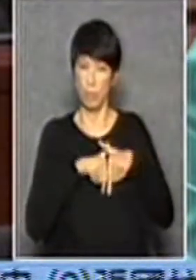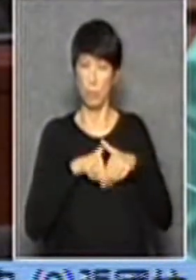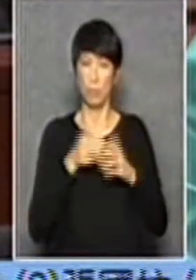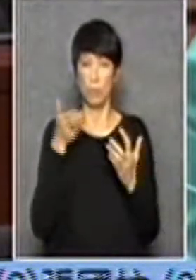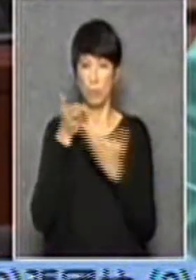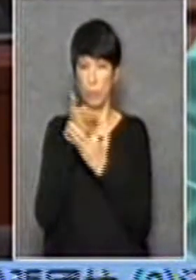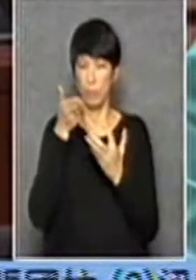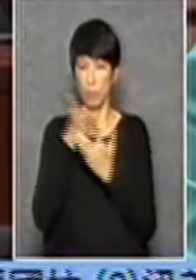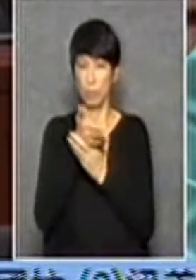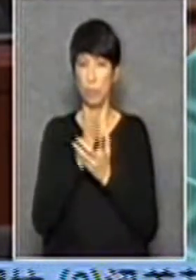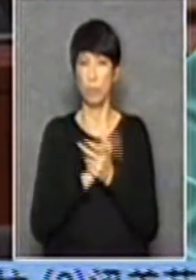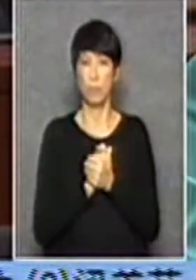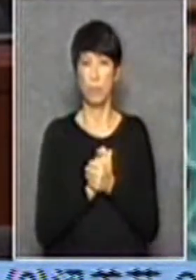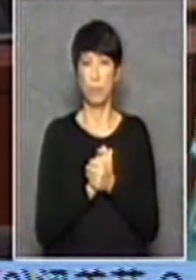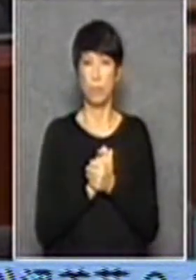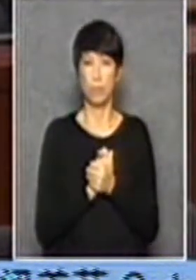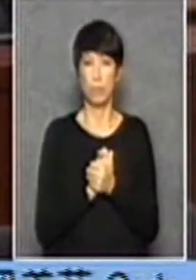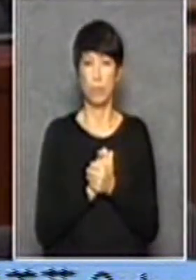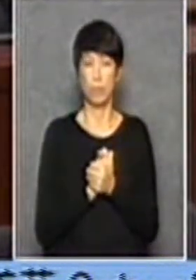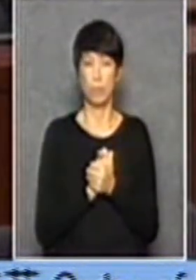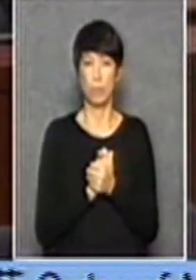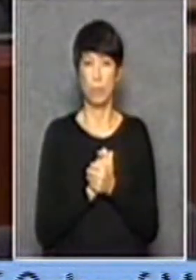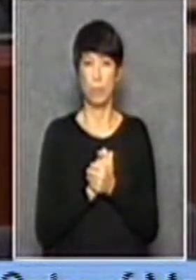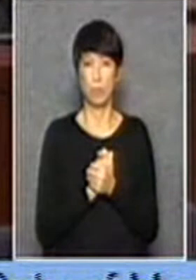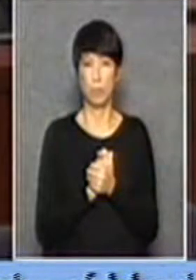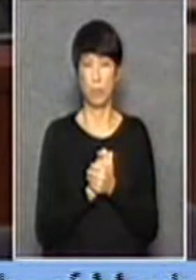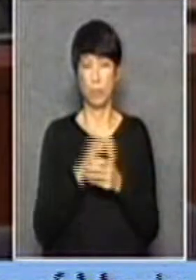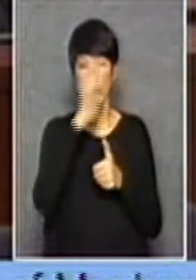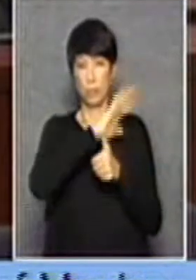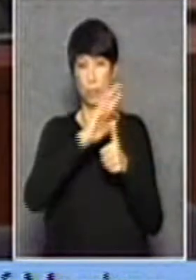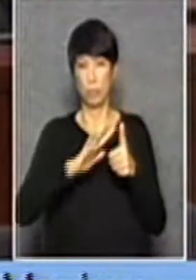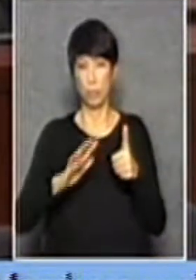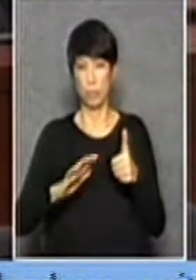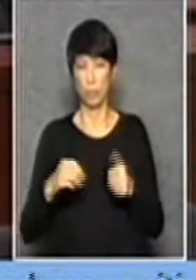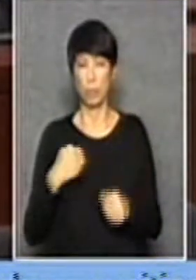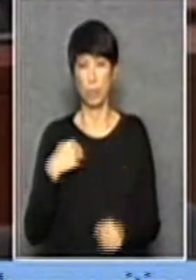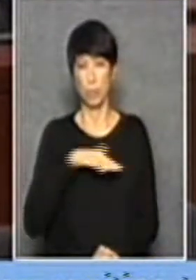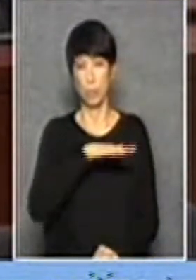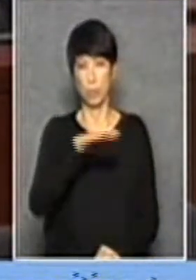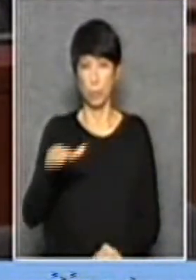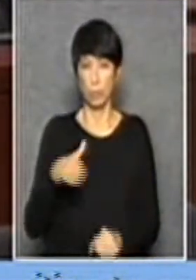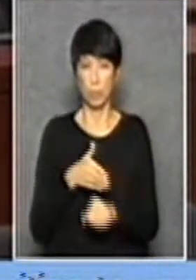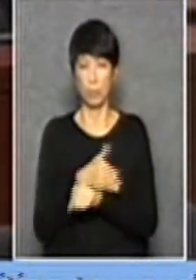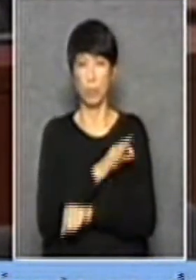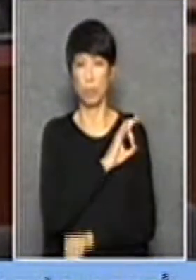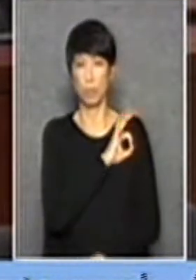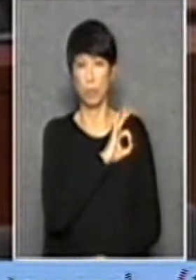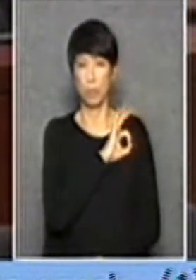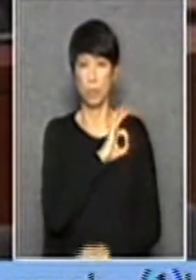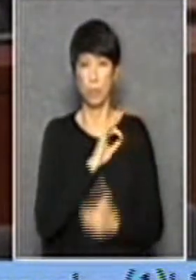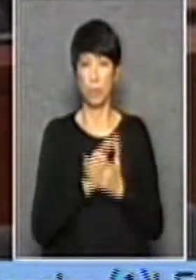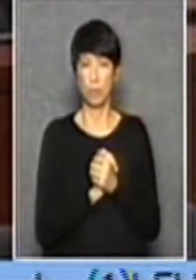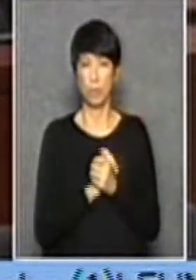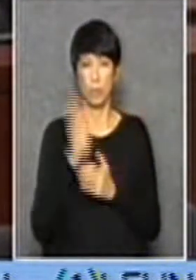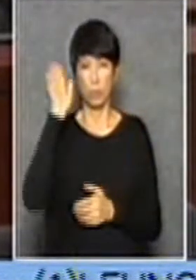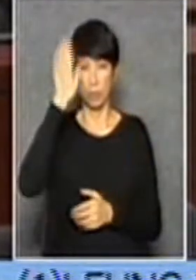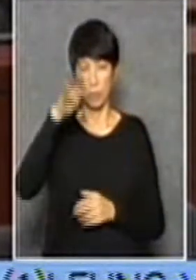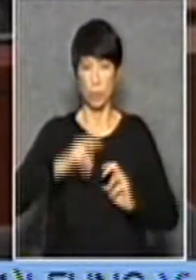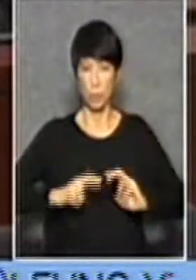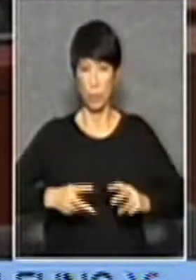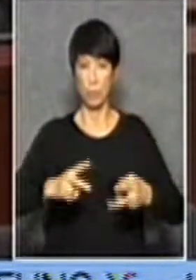其實亦都是正正地影響著我們社會的未來的發